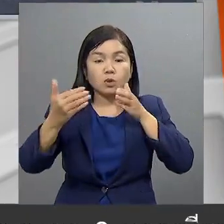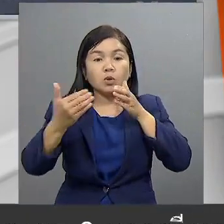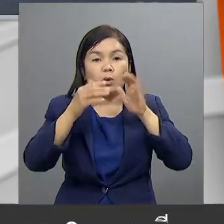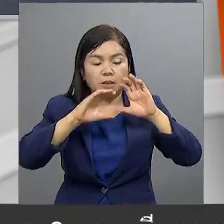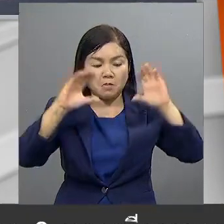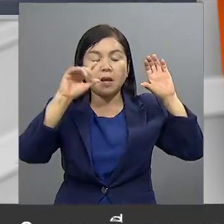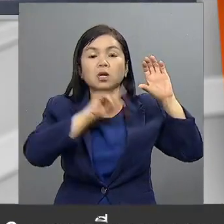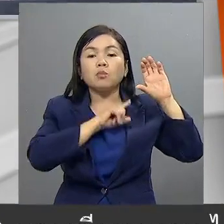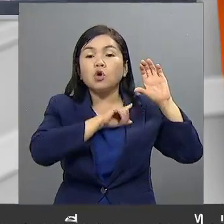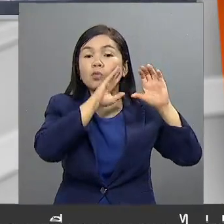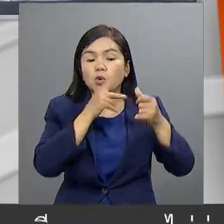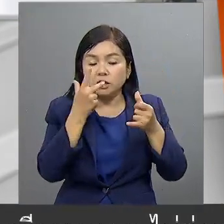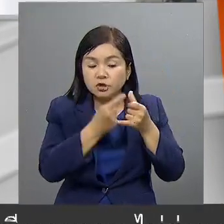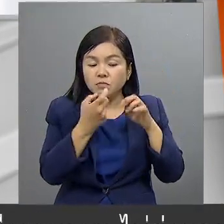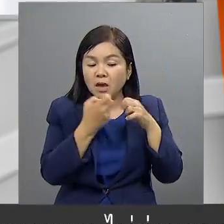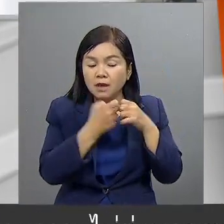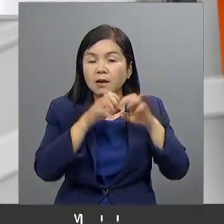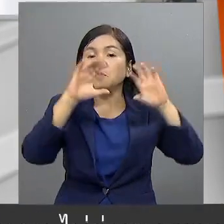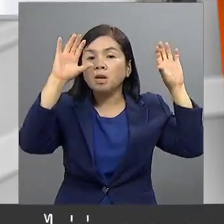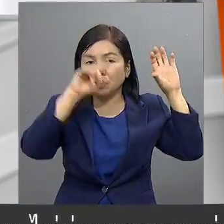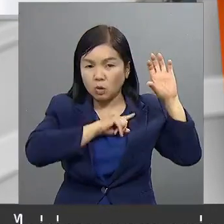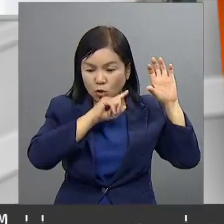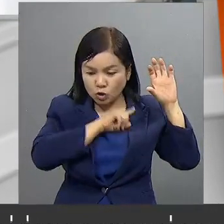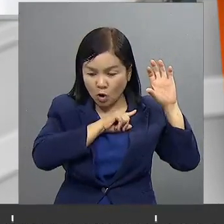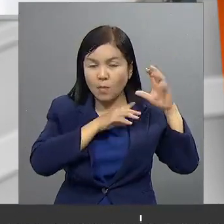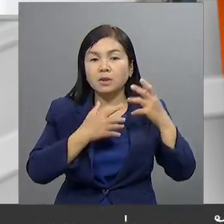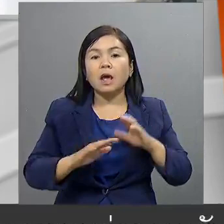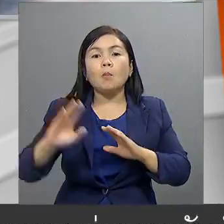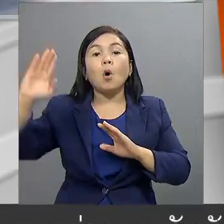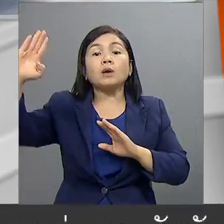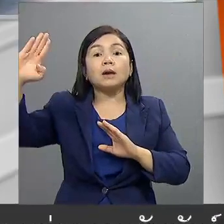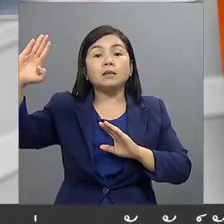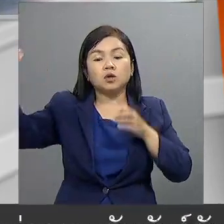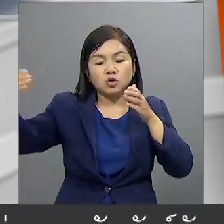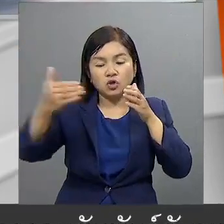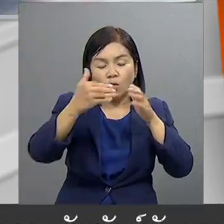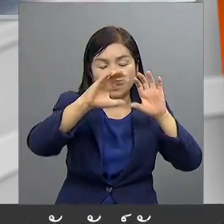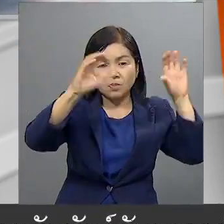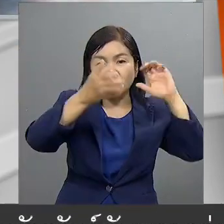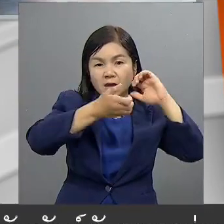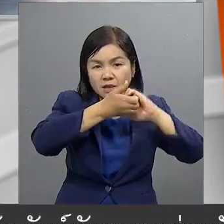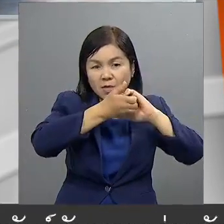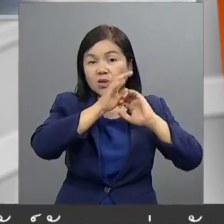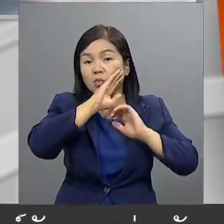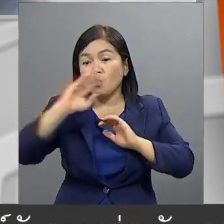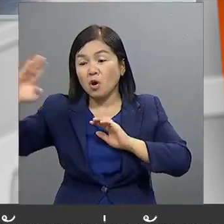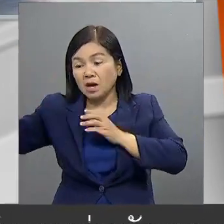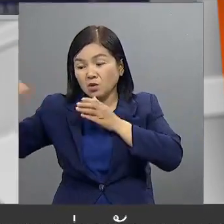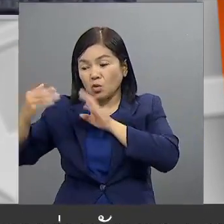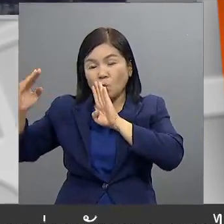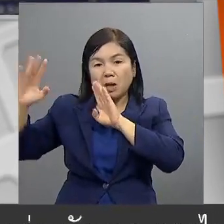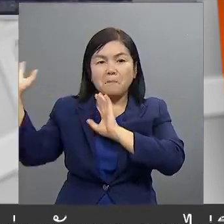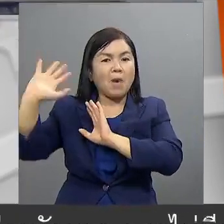ถ้ามีอะไรเกิดขึ้นผู้ผลิตเขาก็ไม่เจรจากับเอกชนไม่ร่วมรับผิดชอบถ้ามีอาการไม่พึงประสงค์จะเจรจา